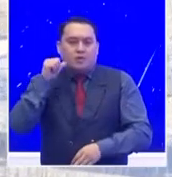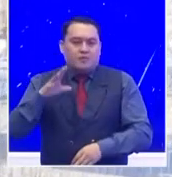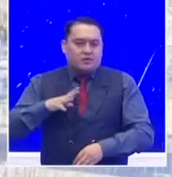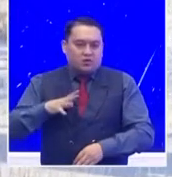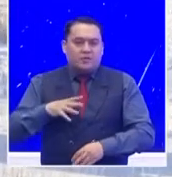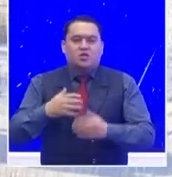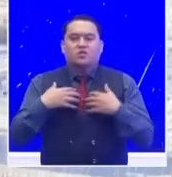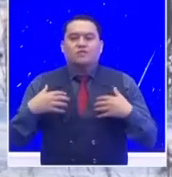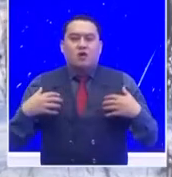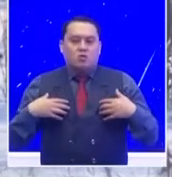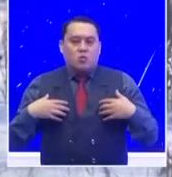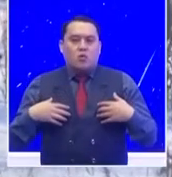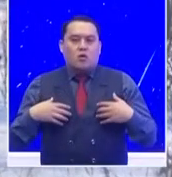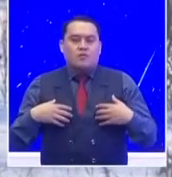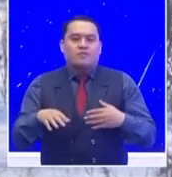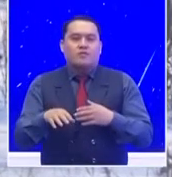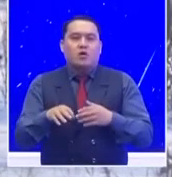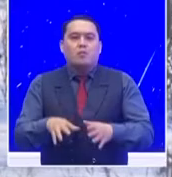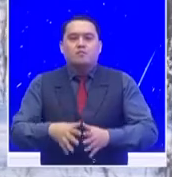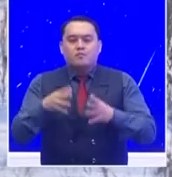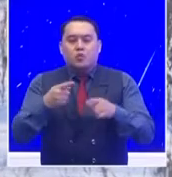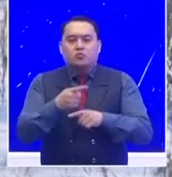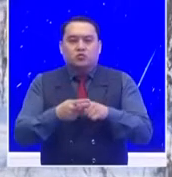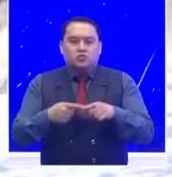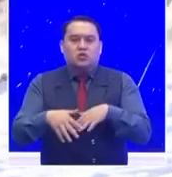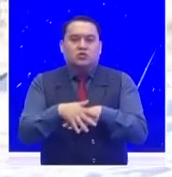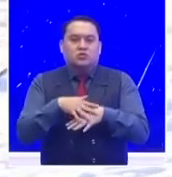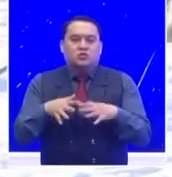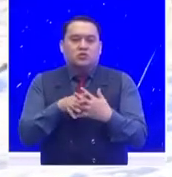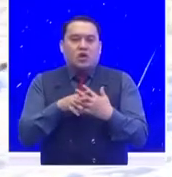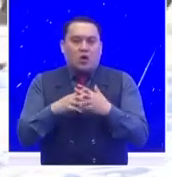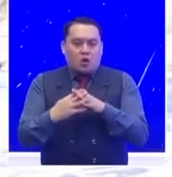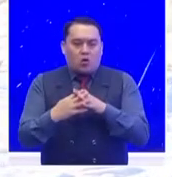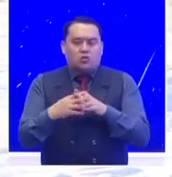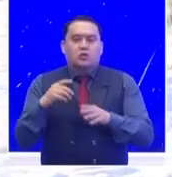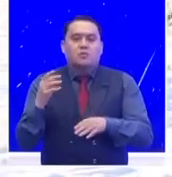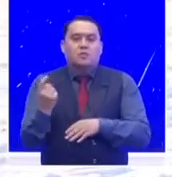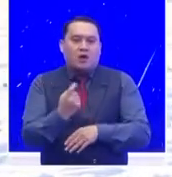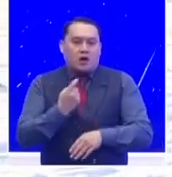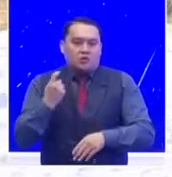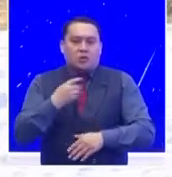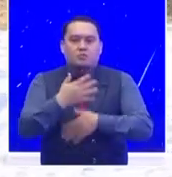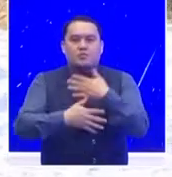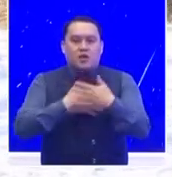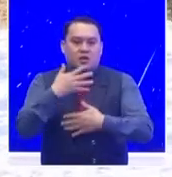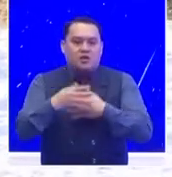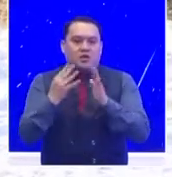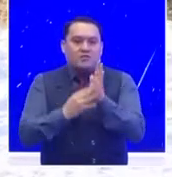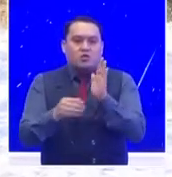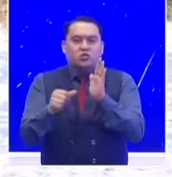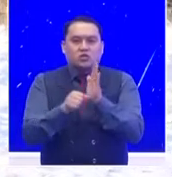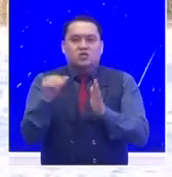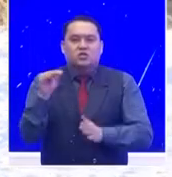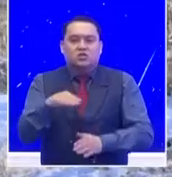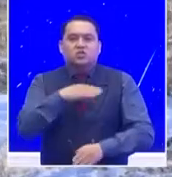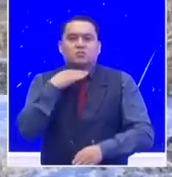на животноводство. Ему отдает предпочтение большая половина сельхозформирований. Ими произведено и переработано 96 тысяч